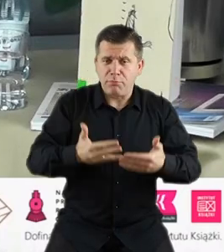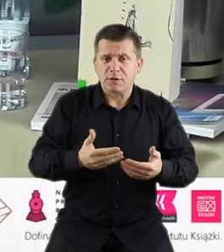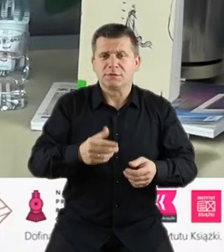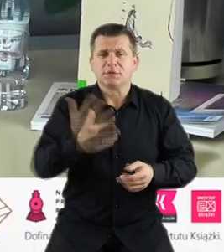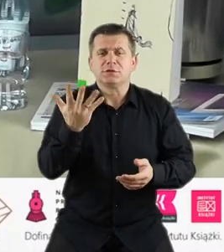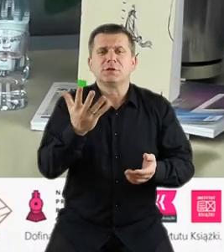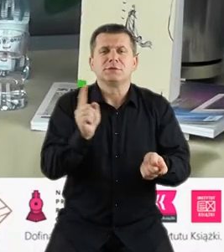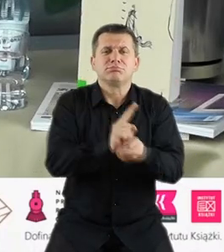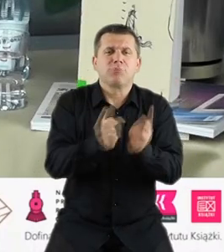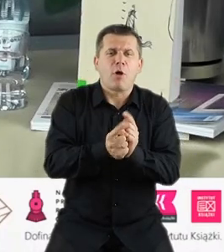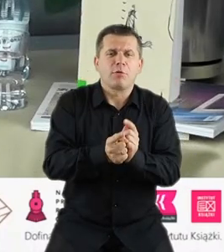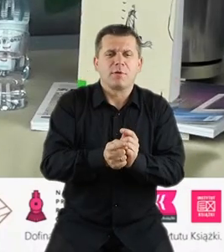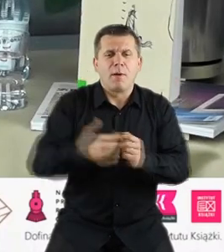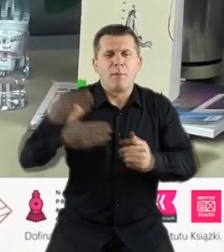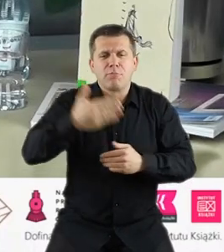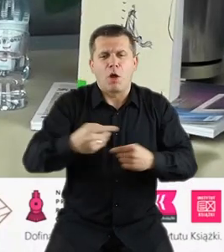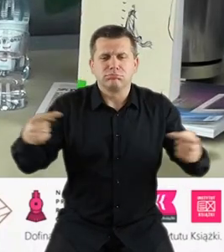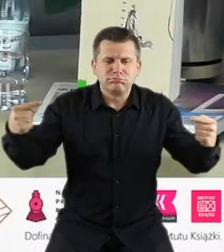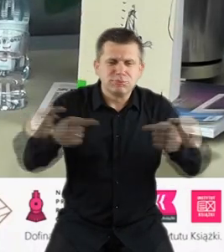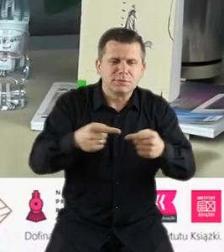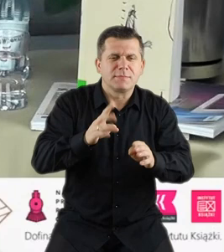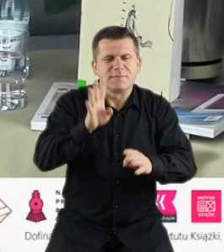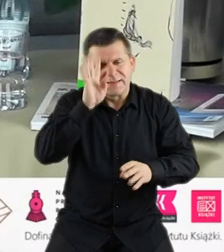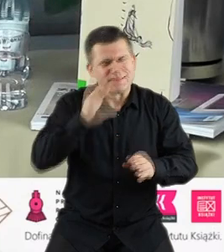spotykają się dwa pociągi. Nie, niestety nie.